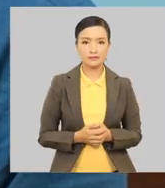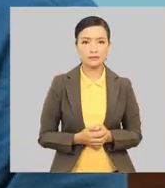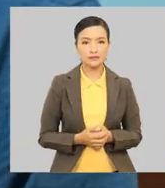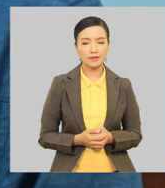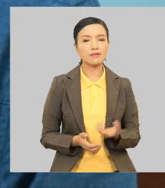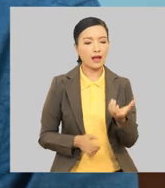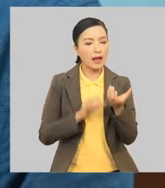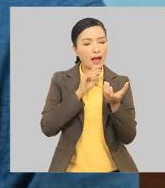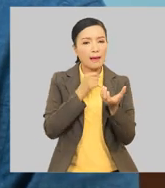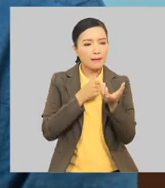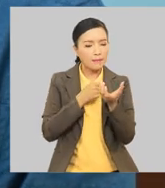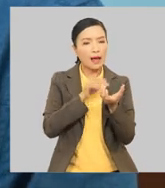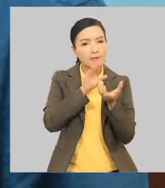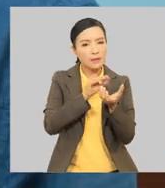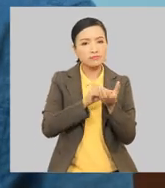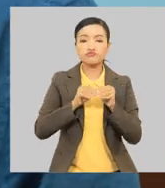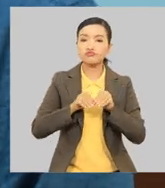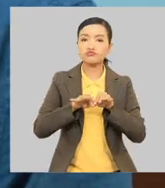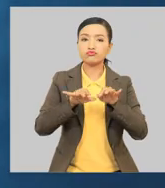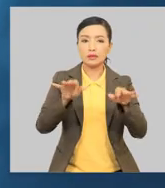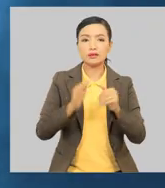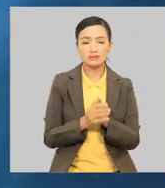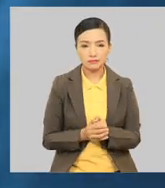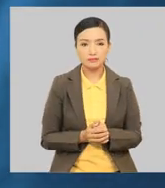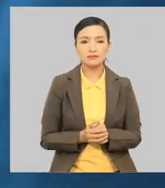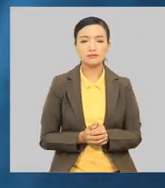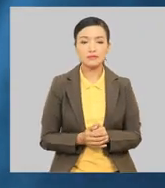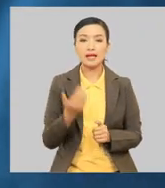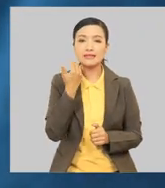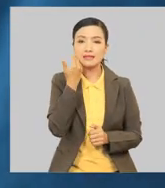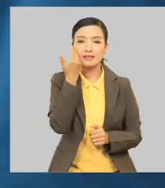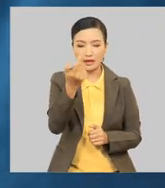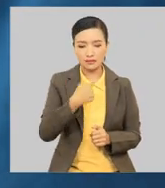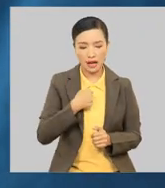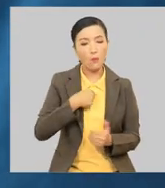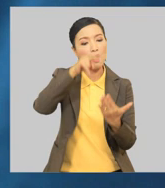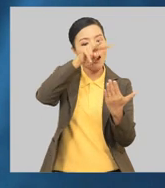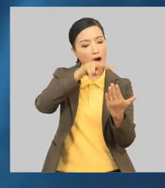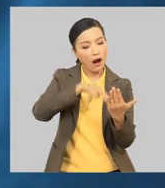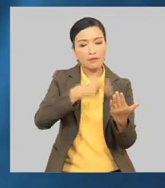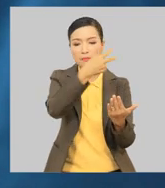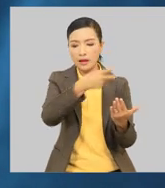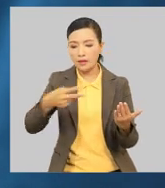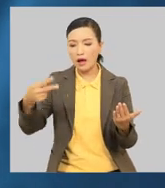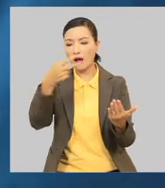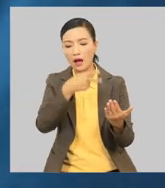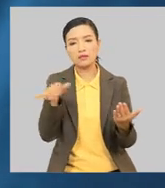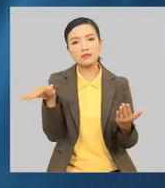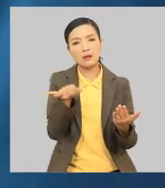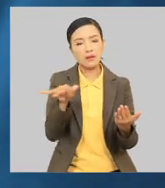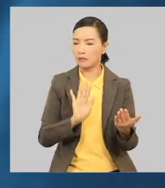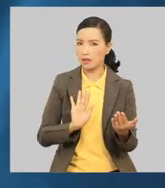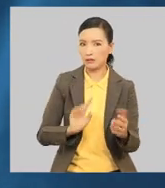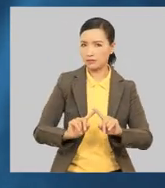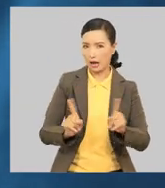ไปแต่ละครั้งเนี่ยมันจะส่งผลยังไงกับตัวคนที่ได้อ่าน ก็คือไม่ใช่แค่ว่าเราอ่านตามตัวอักษรไปธรรมดา